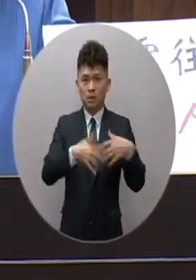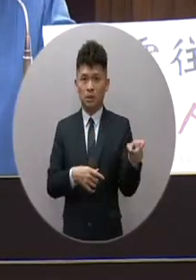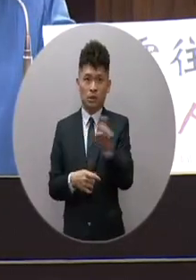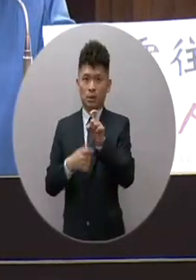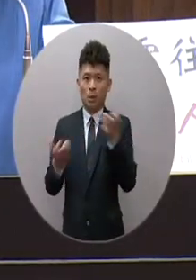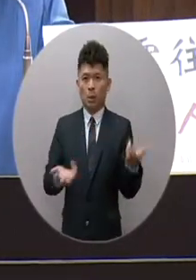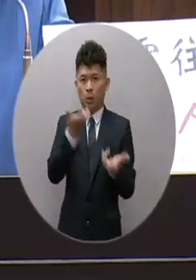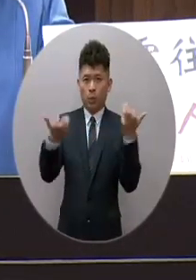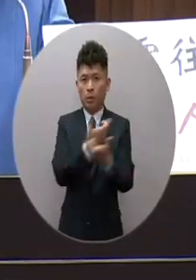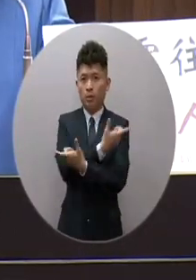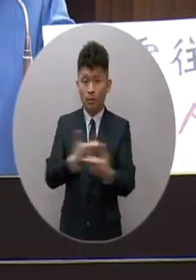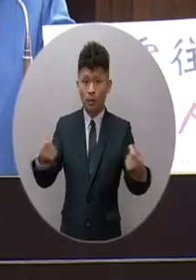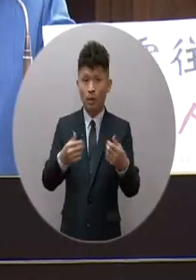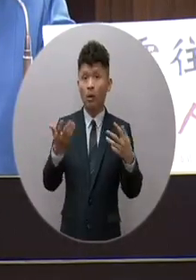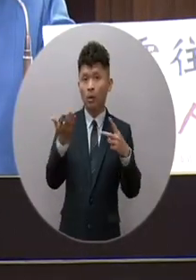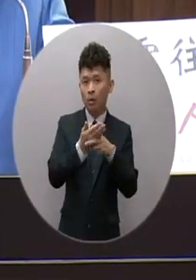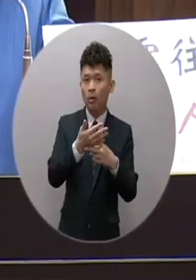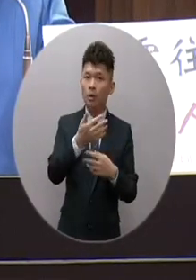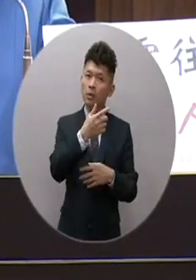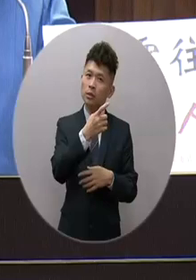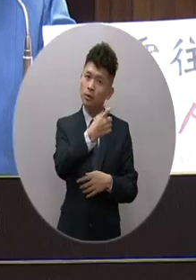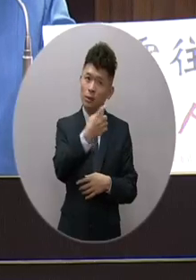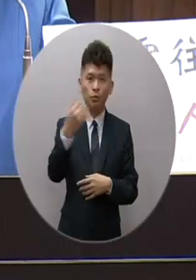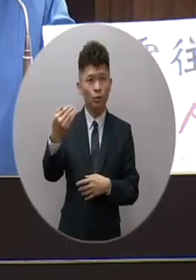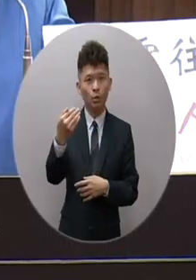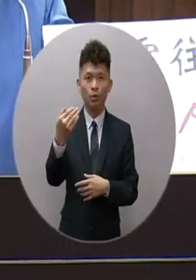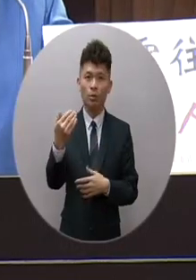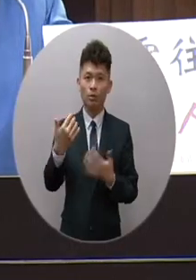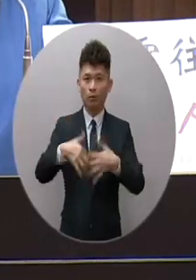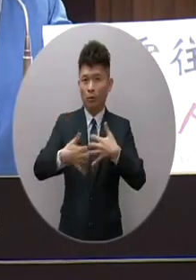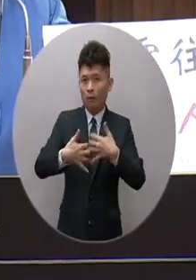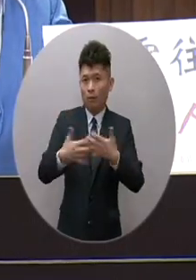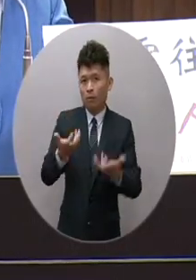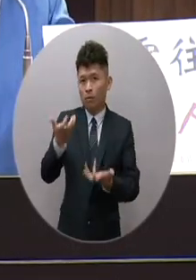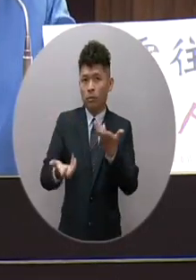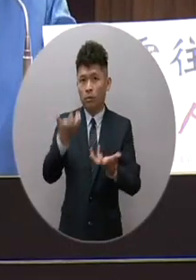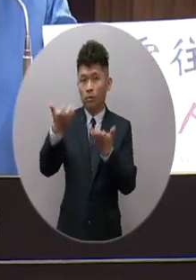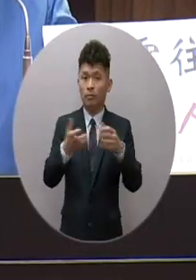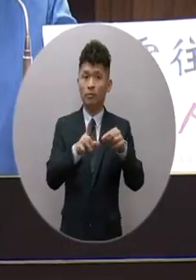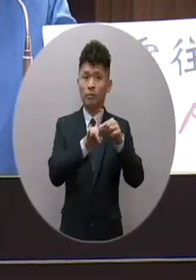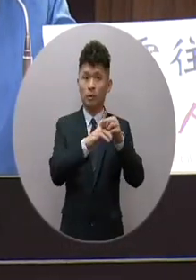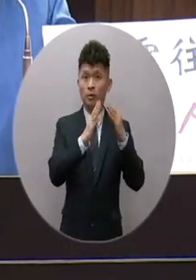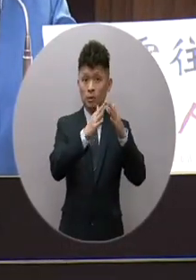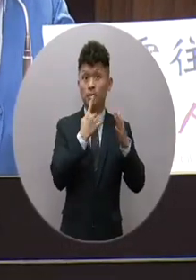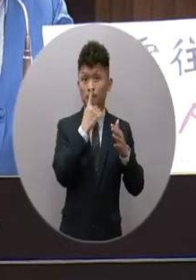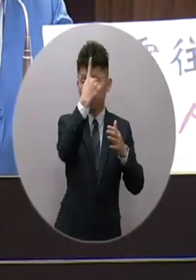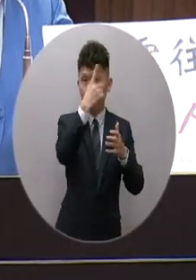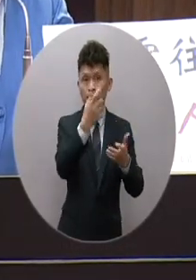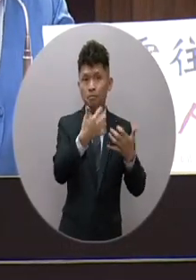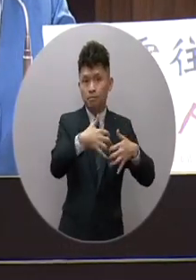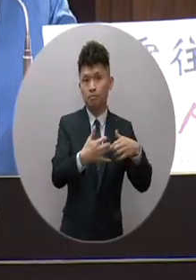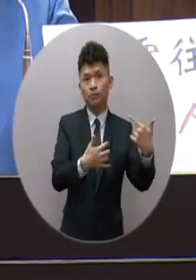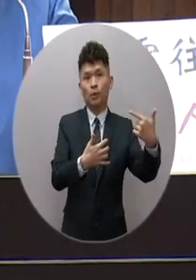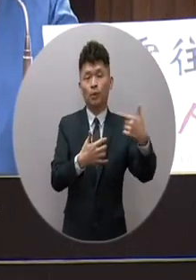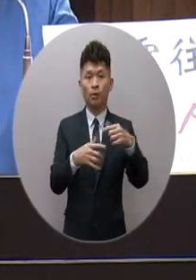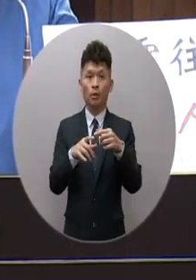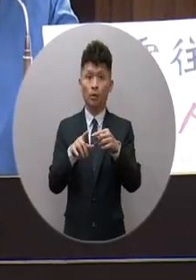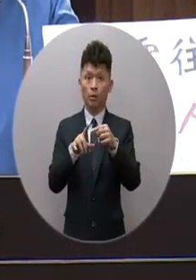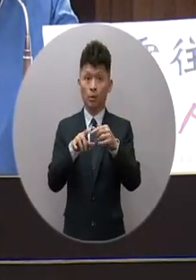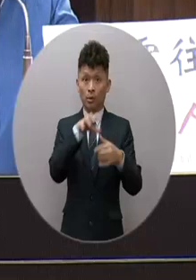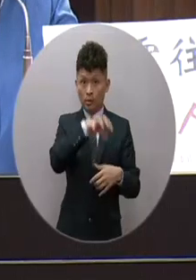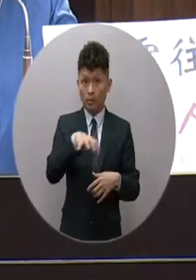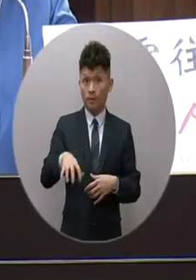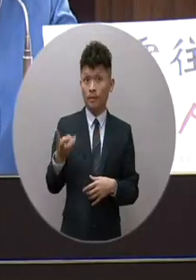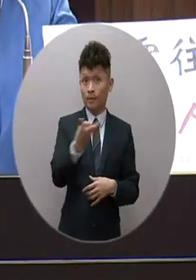要不然就是9部火力全开。其实台中是只要6部啊，那中部只要8部啊，